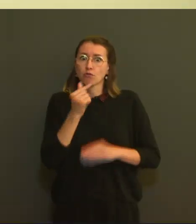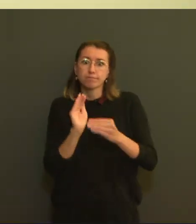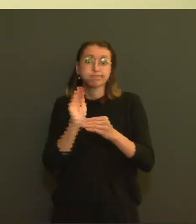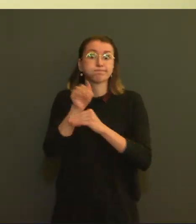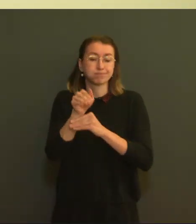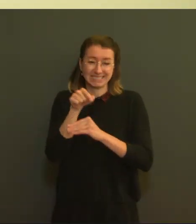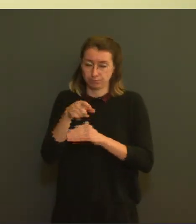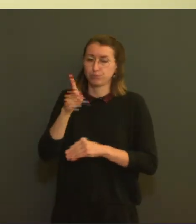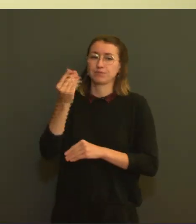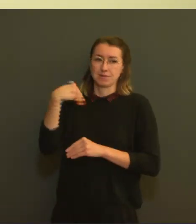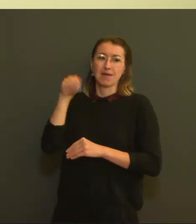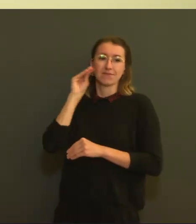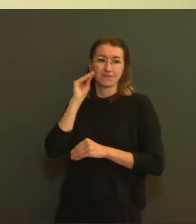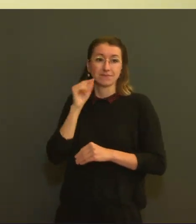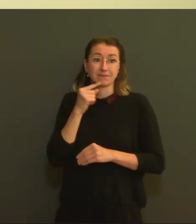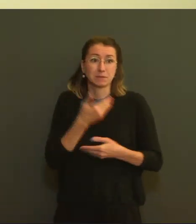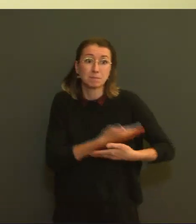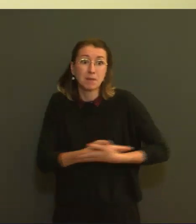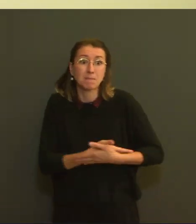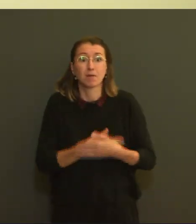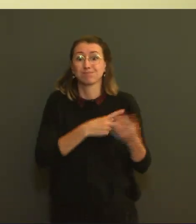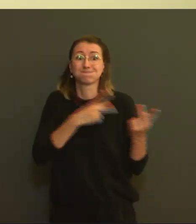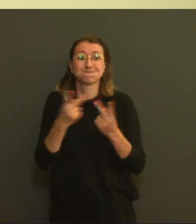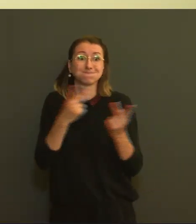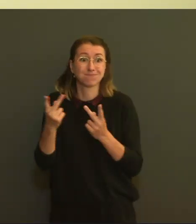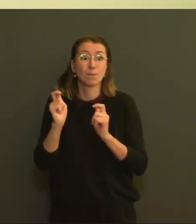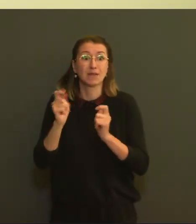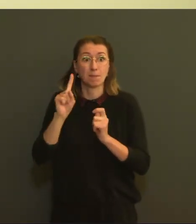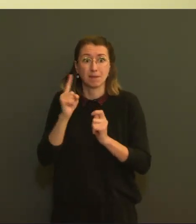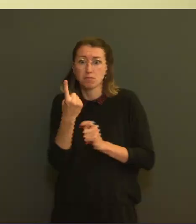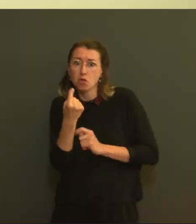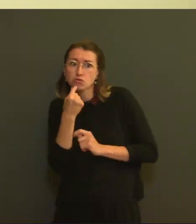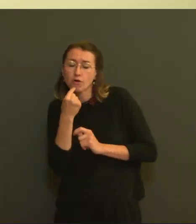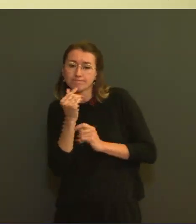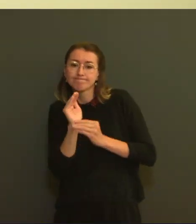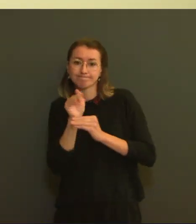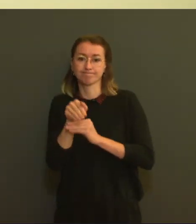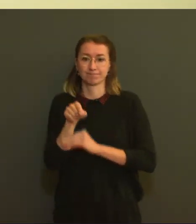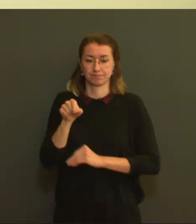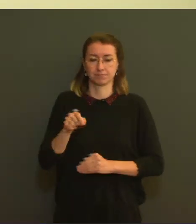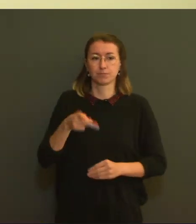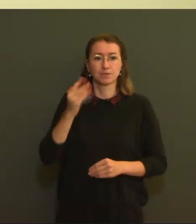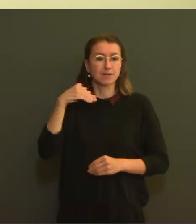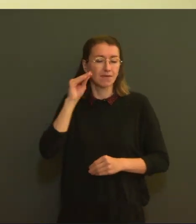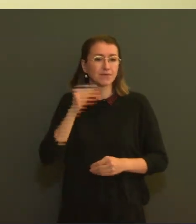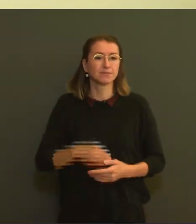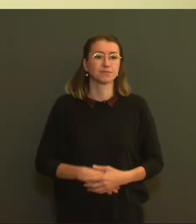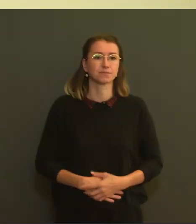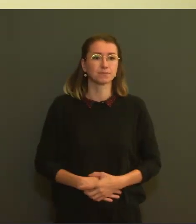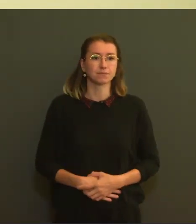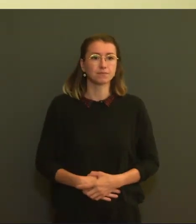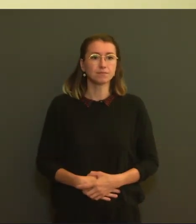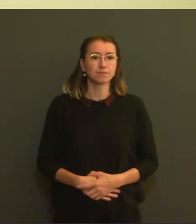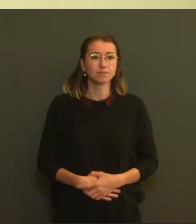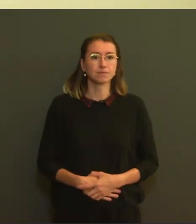hospitalisés. Alors, il n'y a pas eu de décès parmi les enfants pour lesquels les données de sortie étaient disponibles, mais on